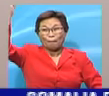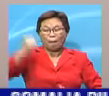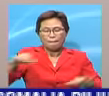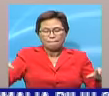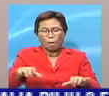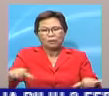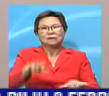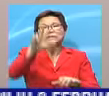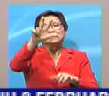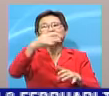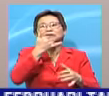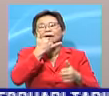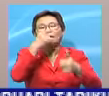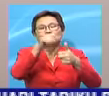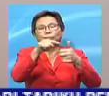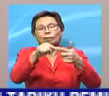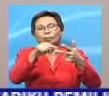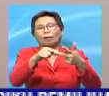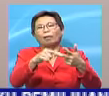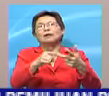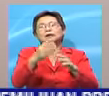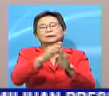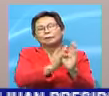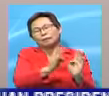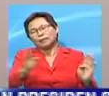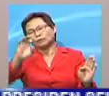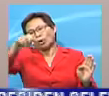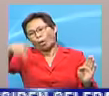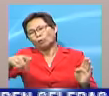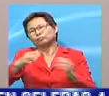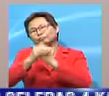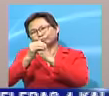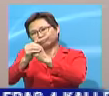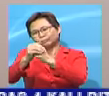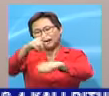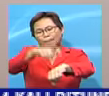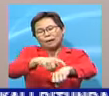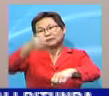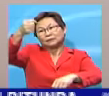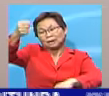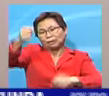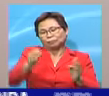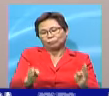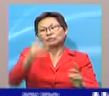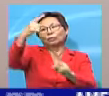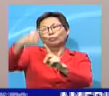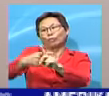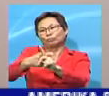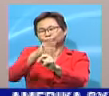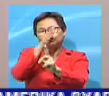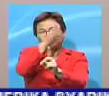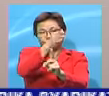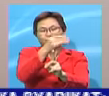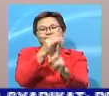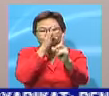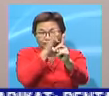melakukan tiga kesalahan Utama Sepanjang Ops tahun baharu Cina 2017 tempoh penggantungan selama sebulan dikenakan terhadap